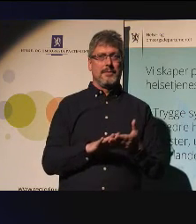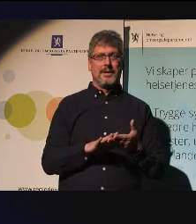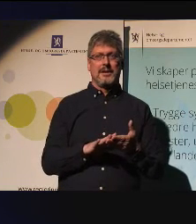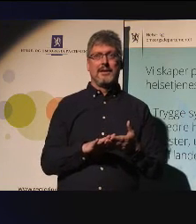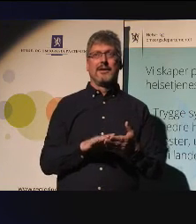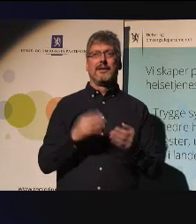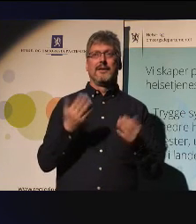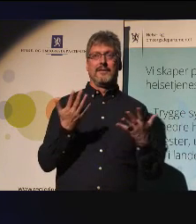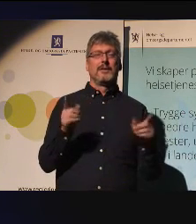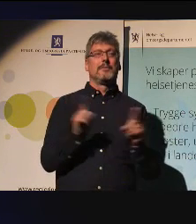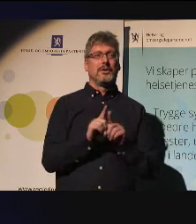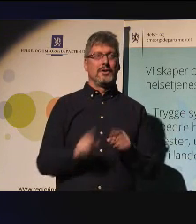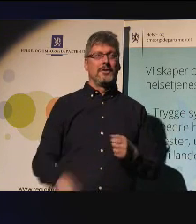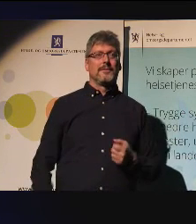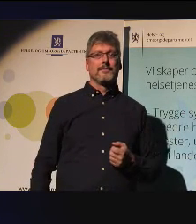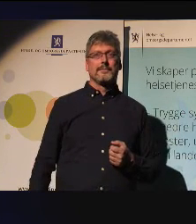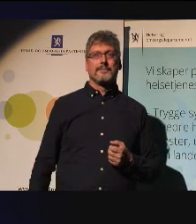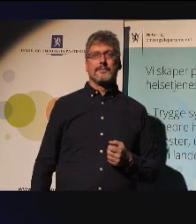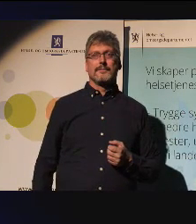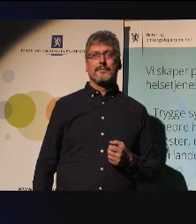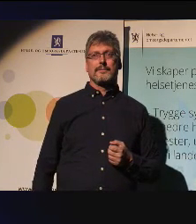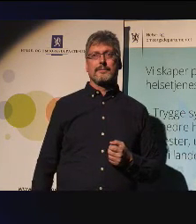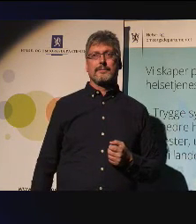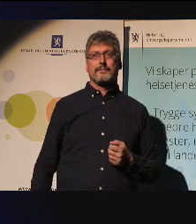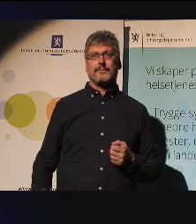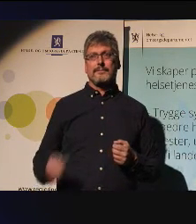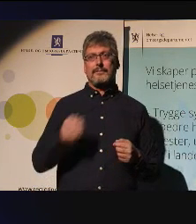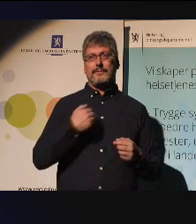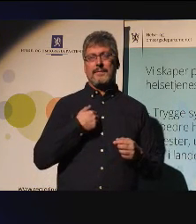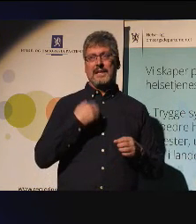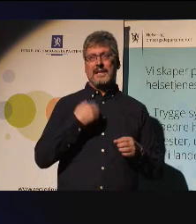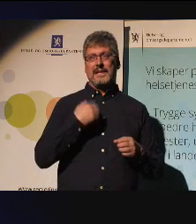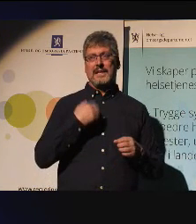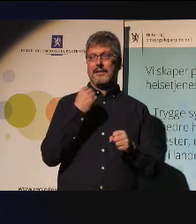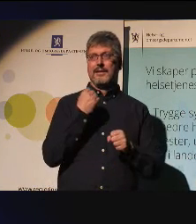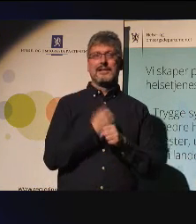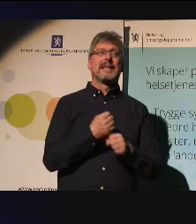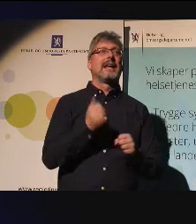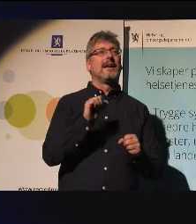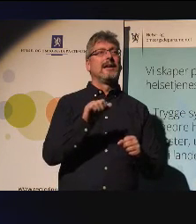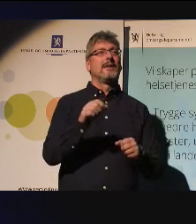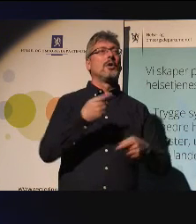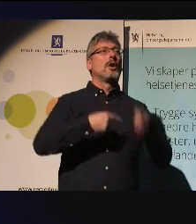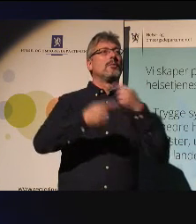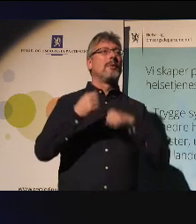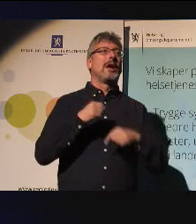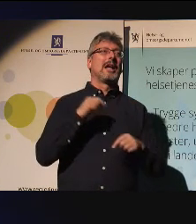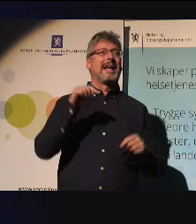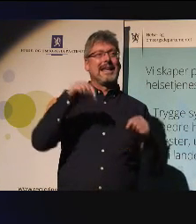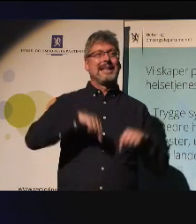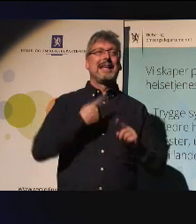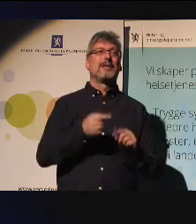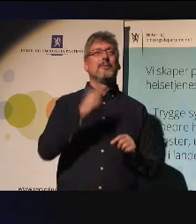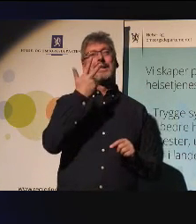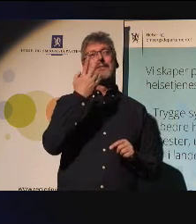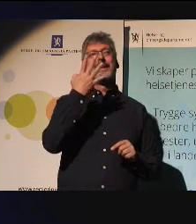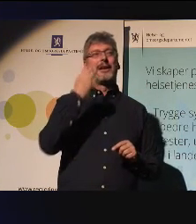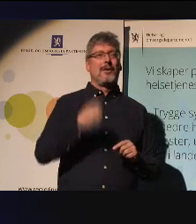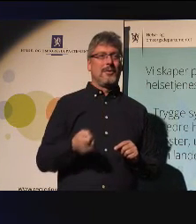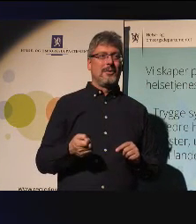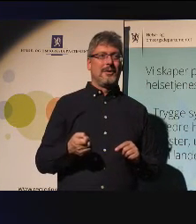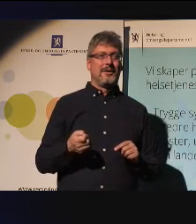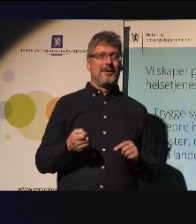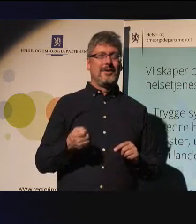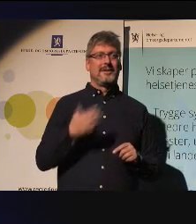betyr. Jeg er sikker på om når dere er tilbake her om 3 til 4 år, så vil dere ha